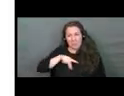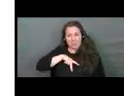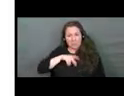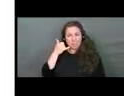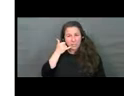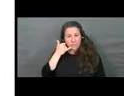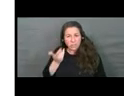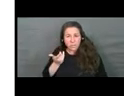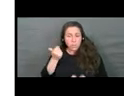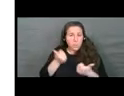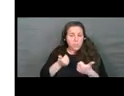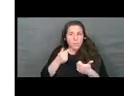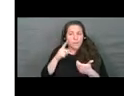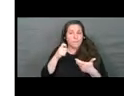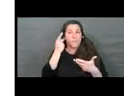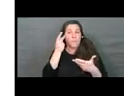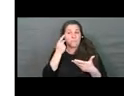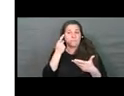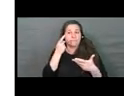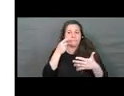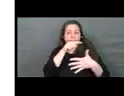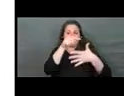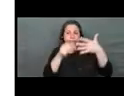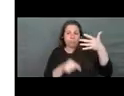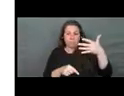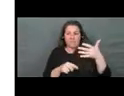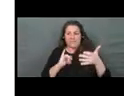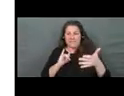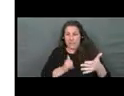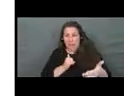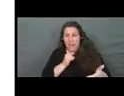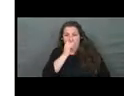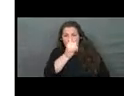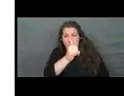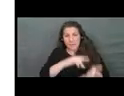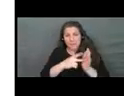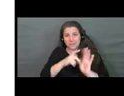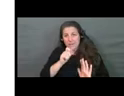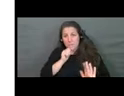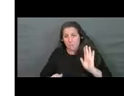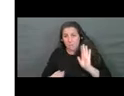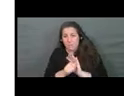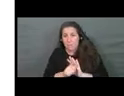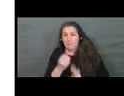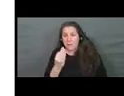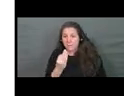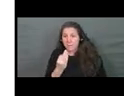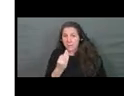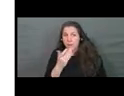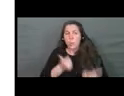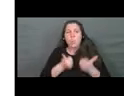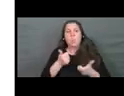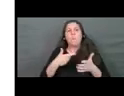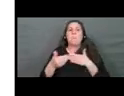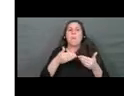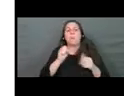tous ces aspects-là. Est-ce que tu vas devoir cacher ton numéro parce qu'on ne veut pas que ton numéro personnel apparaisse? Il faut penser à ces choses-là. Il